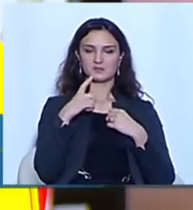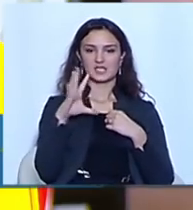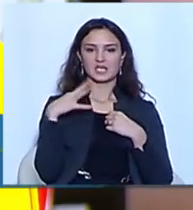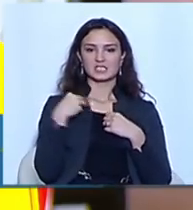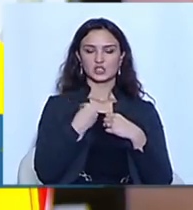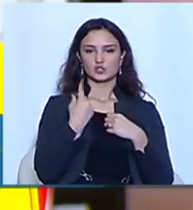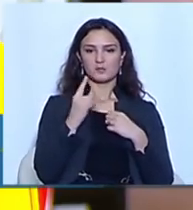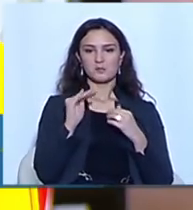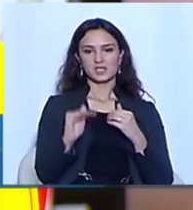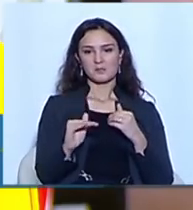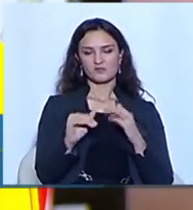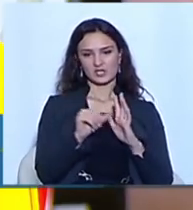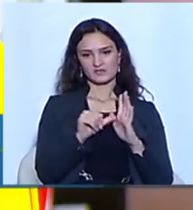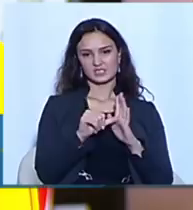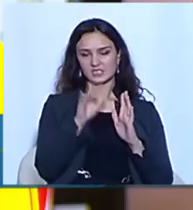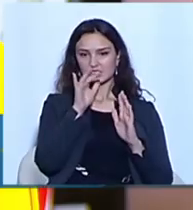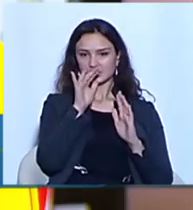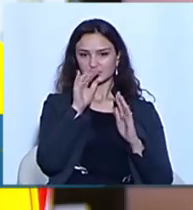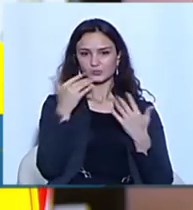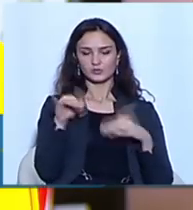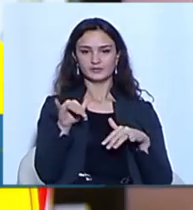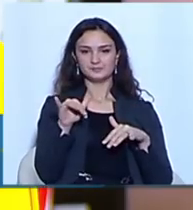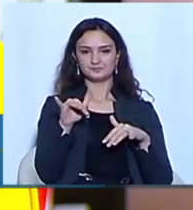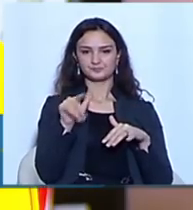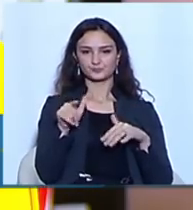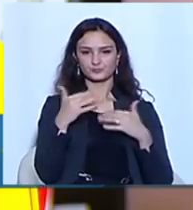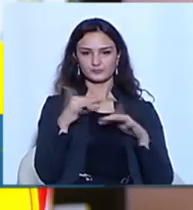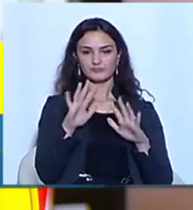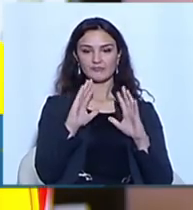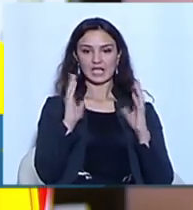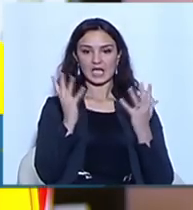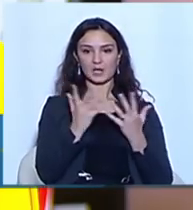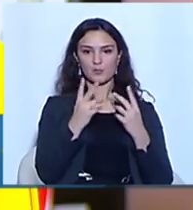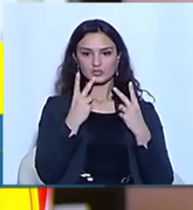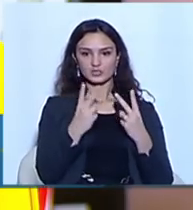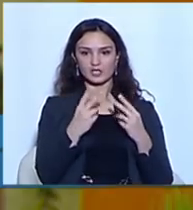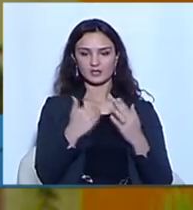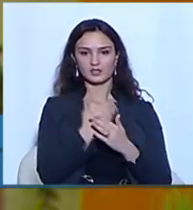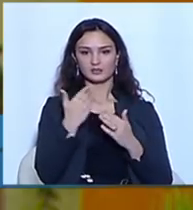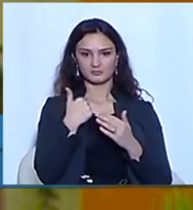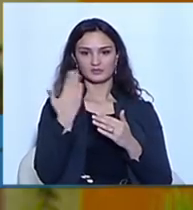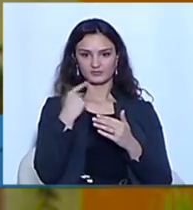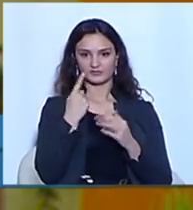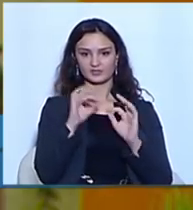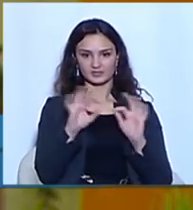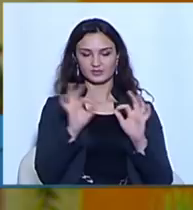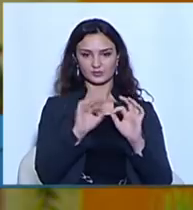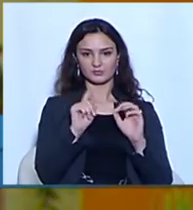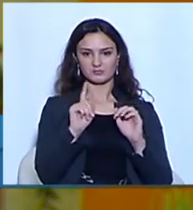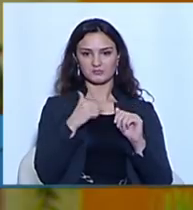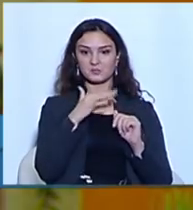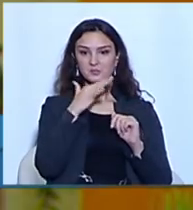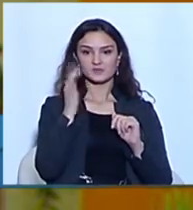თან პატარა ბავშვი 6 წლის ასაკის უკვე ის ხო გარემოზეა ორიენტირებული. გახსოვთ ჩვენ რა ვთქვით? ჩვენ ვთქვით, რომ